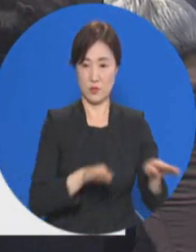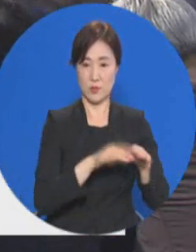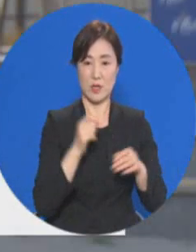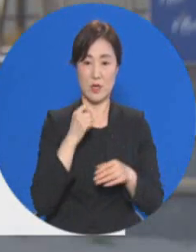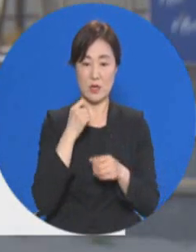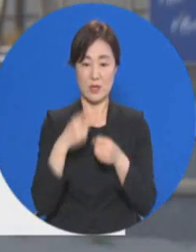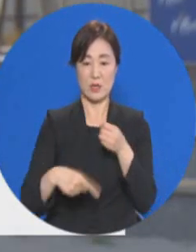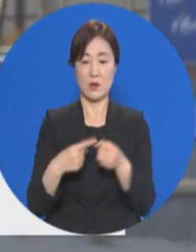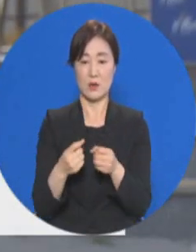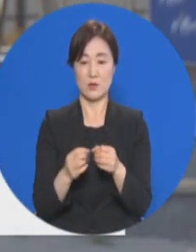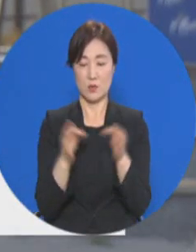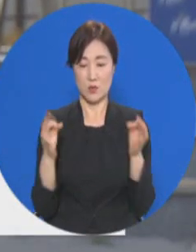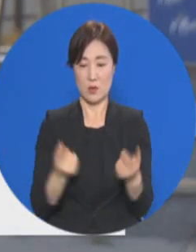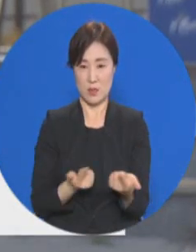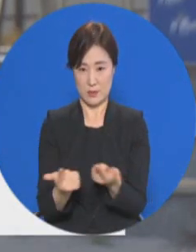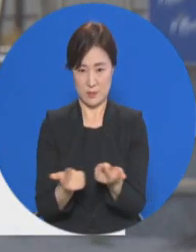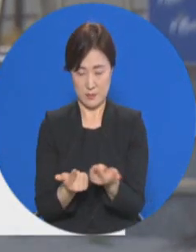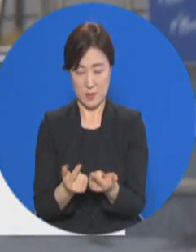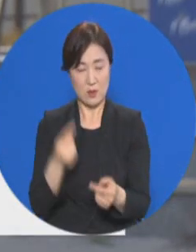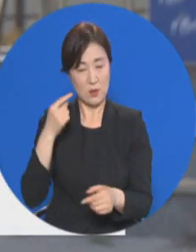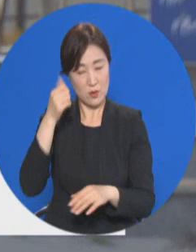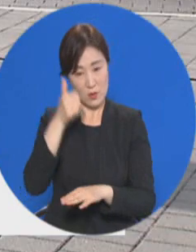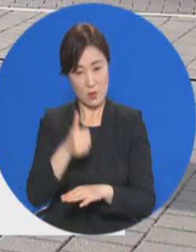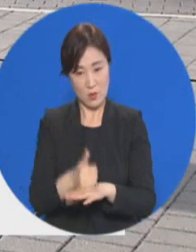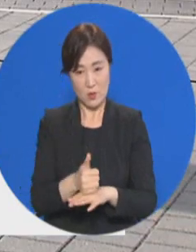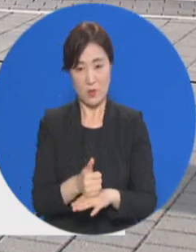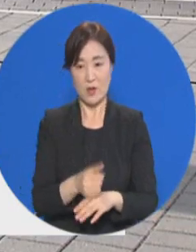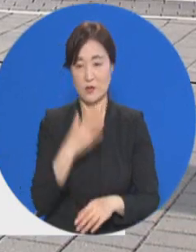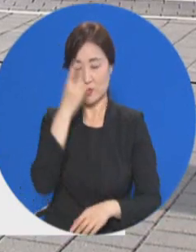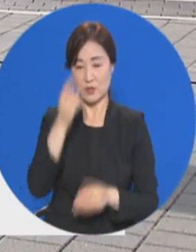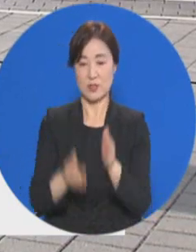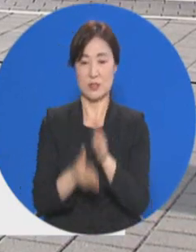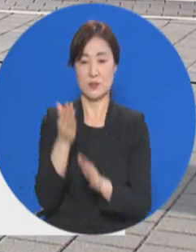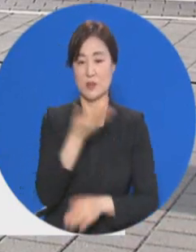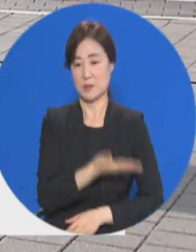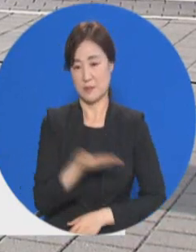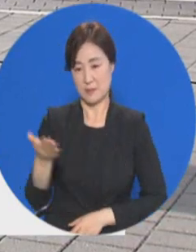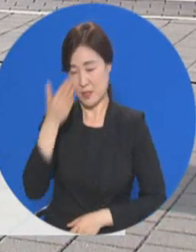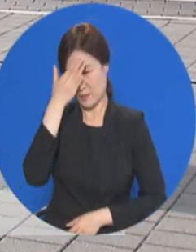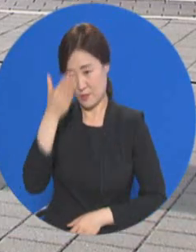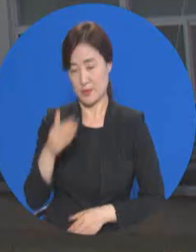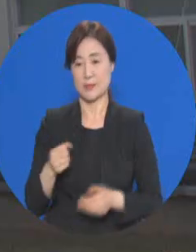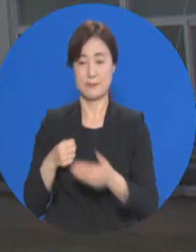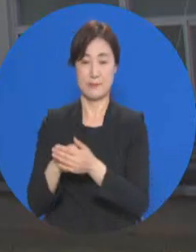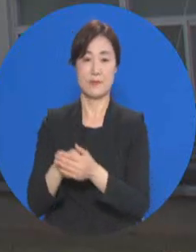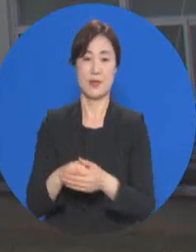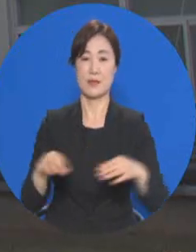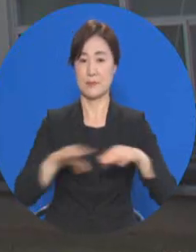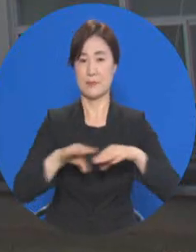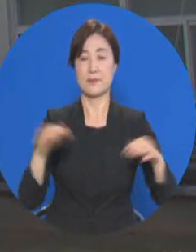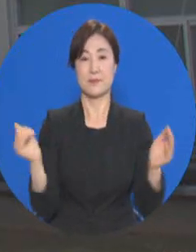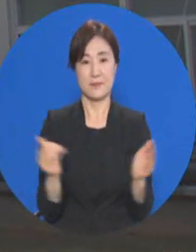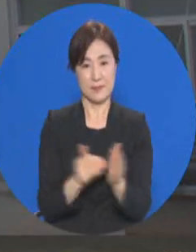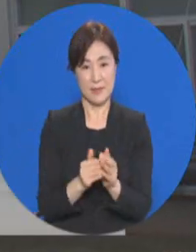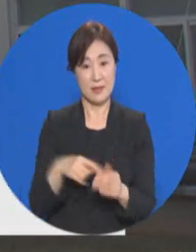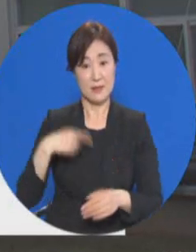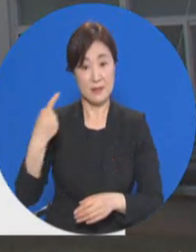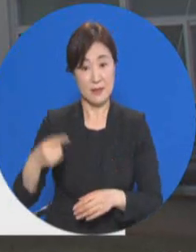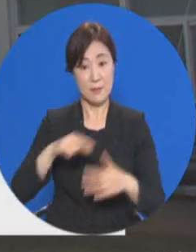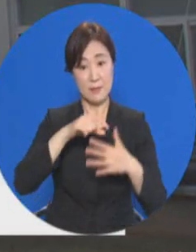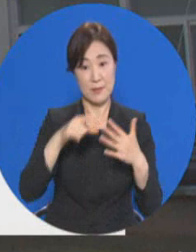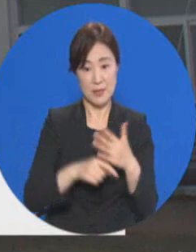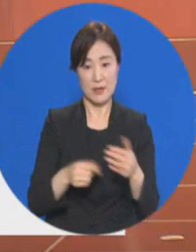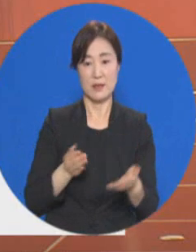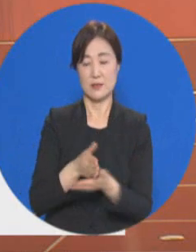끝에 순천시로 무상 이전하는 것으로 결론이 나면서 사실상 분쟁이 봉합되는 상황. 순천시는 후속 절차로